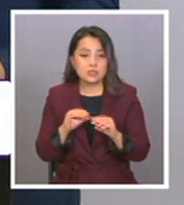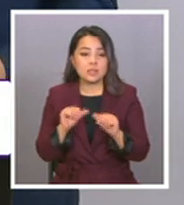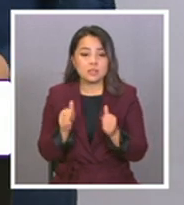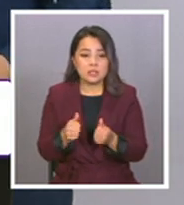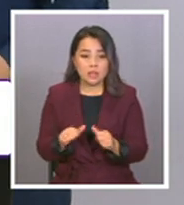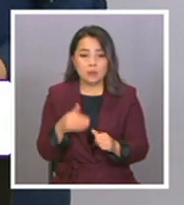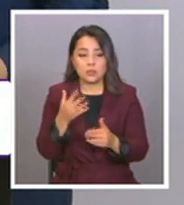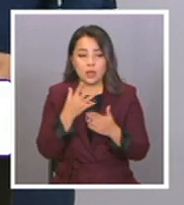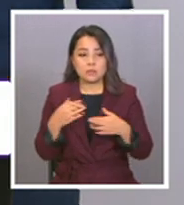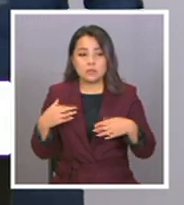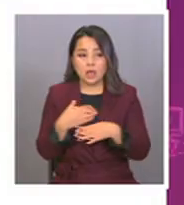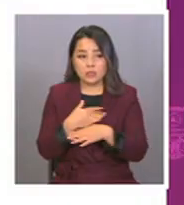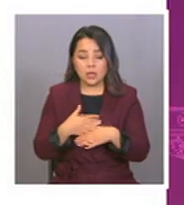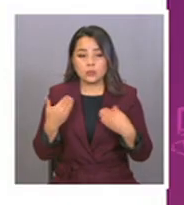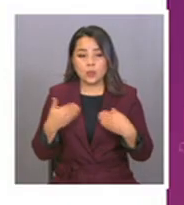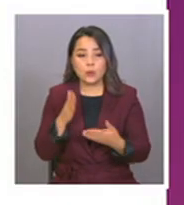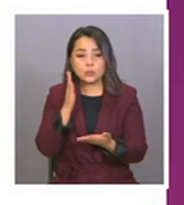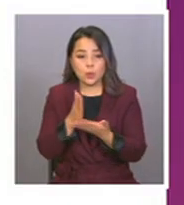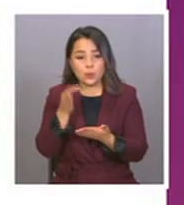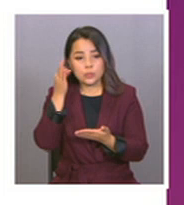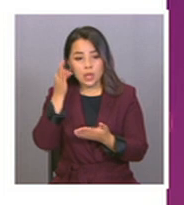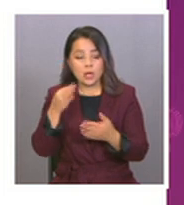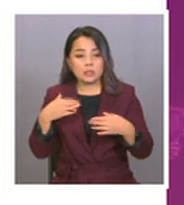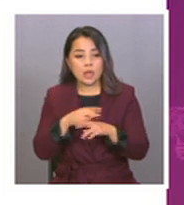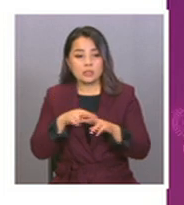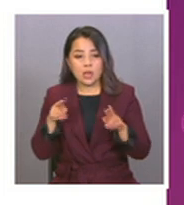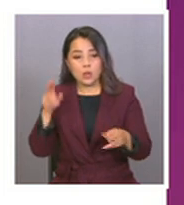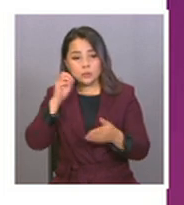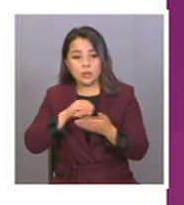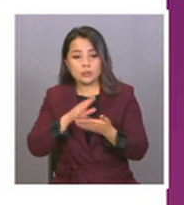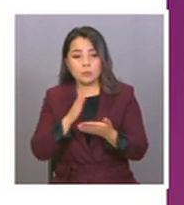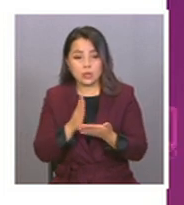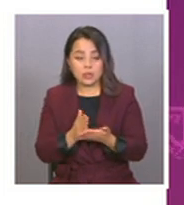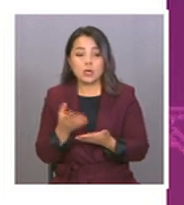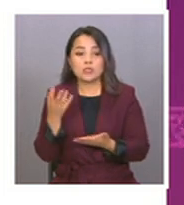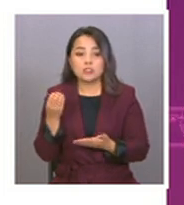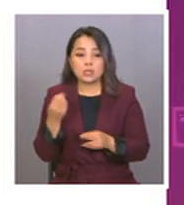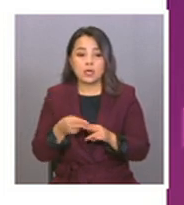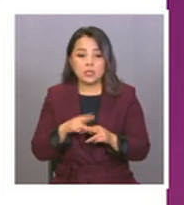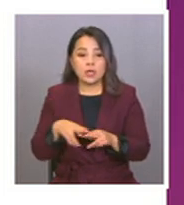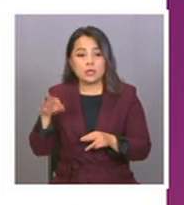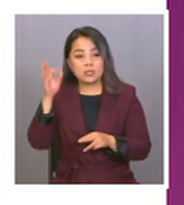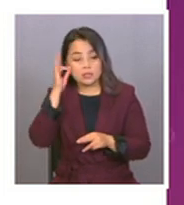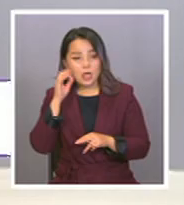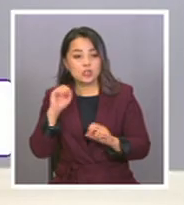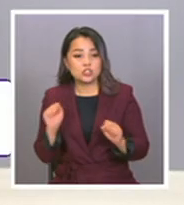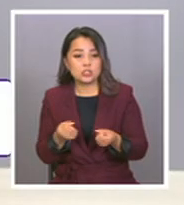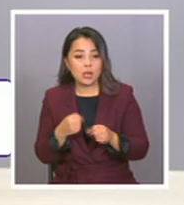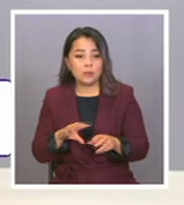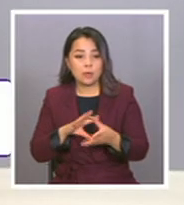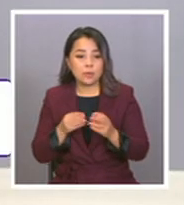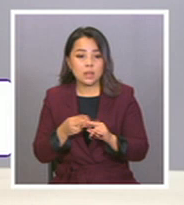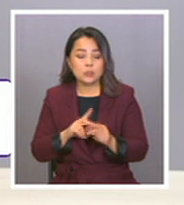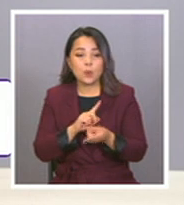қозғалысын түзу сызықты тең айнымалы қозғалыс деп айтады. Және де ескере кетсек, жылдамдықтардың